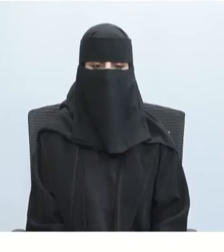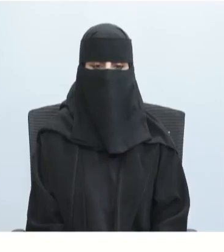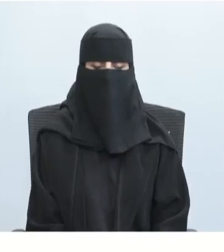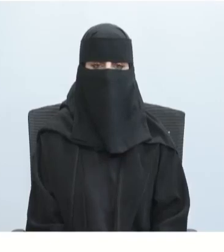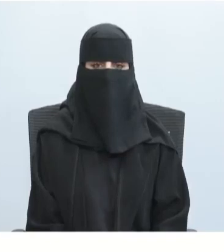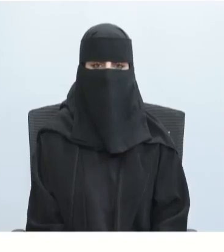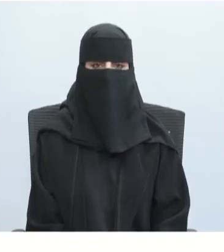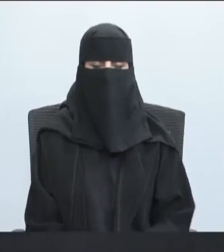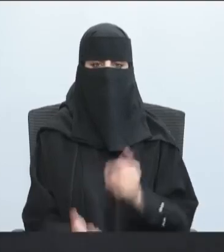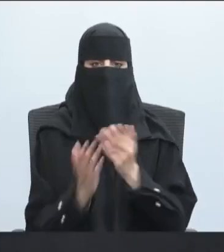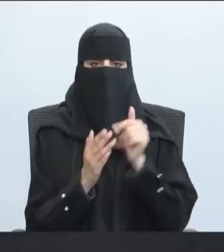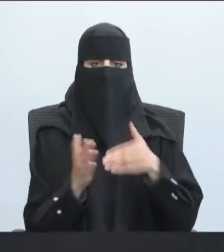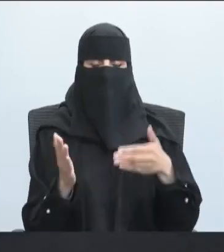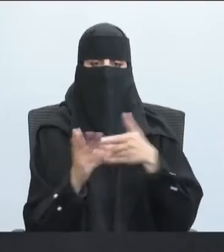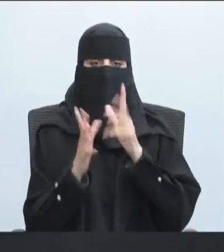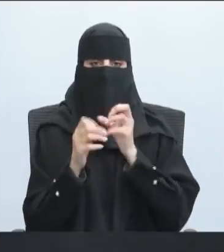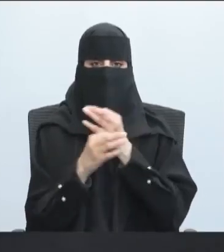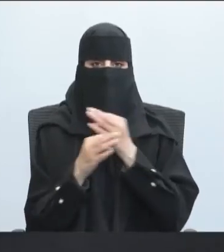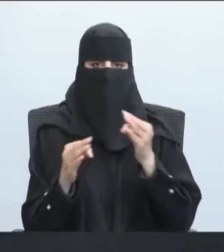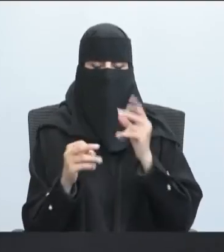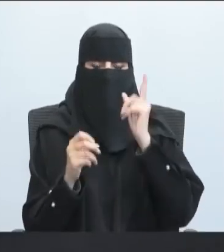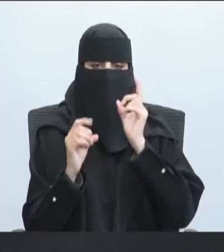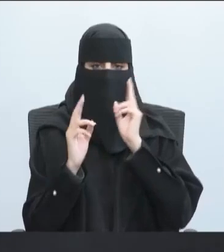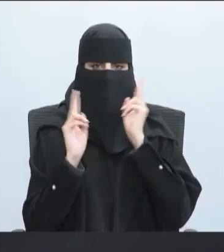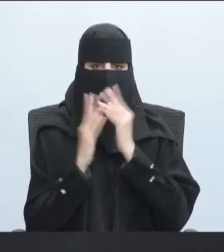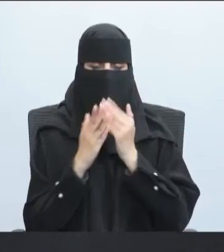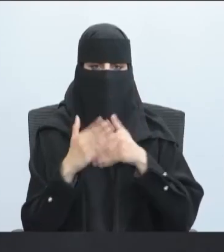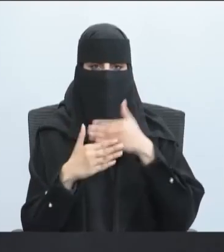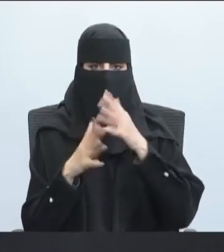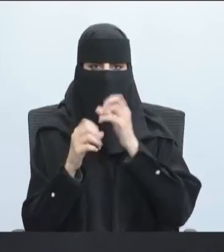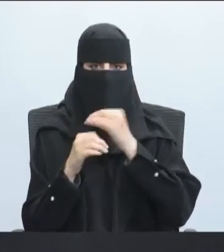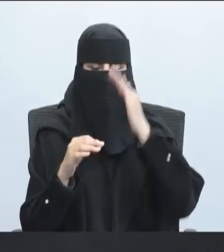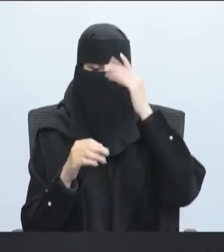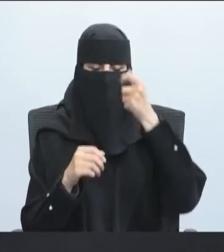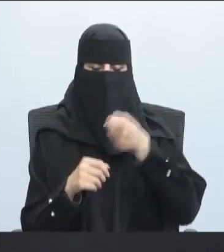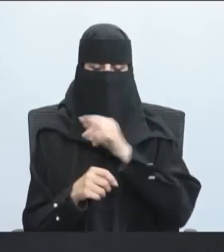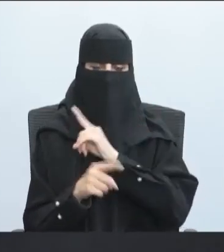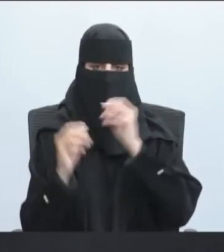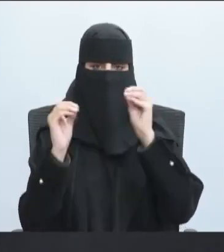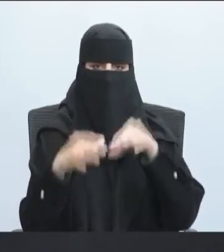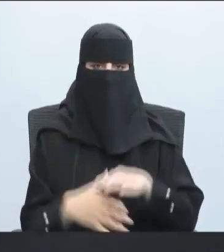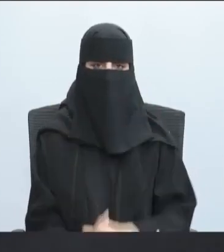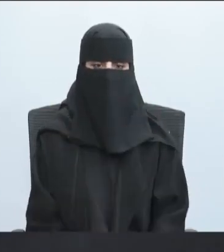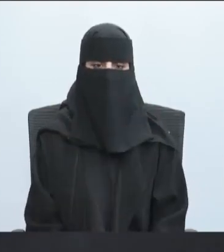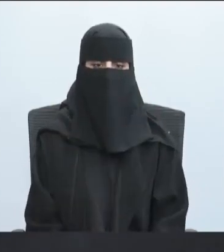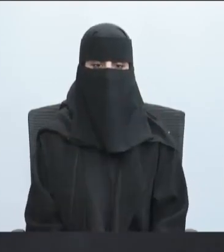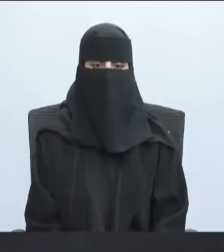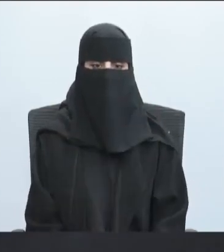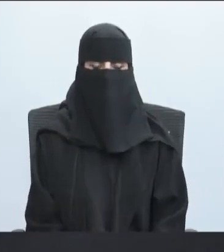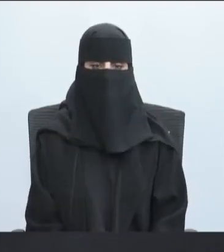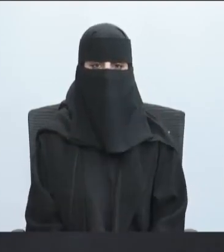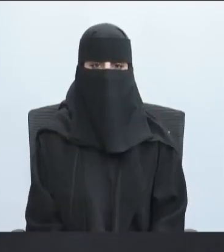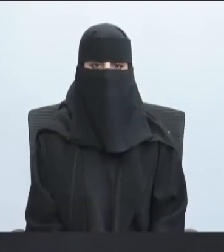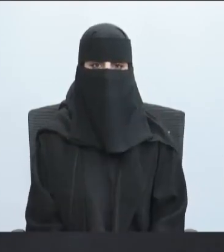الصحيحه الى هنا اعزائي الطلاب نكون انتهينا من درسنا هذا اليوم شكرا لكم لحسن المتابعه وال السلام عليكم ورحمه الله